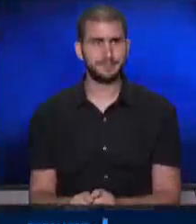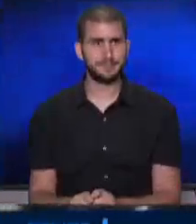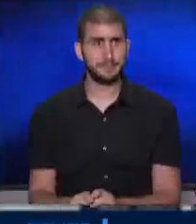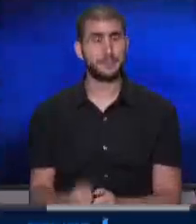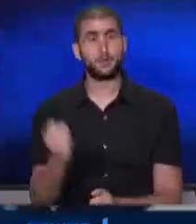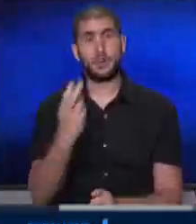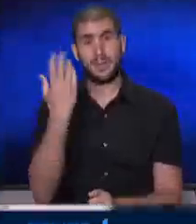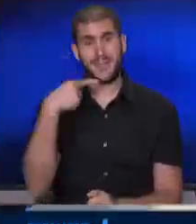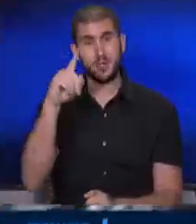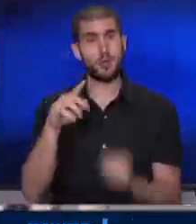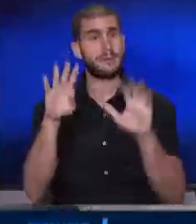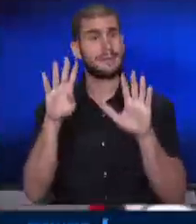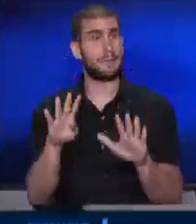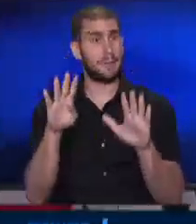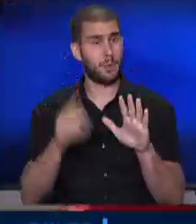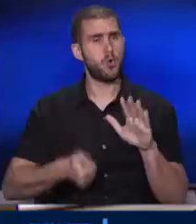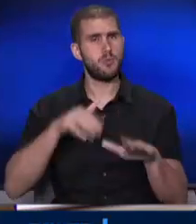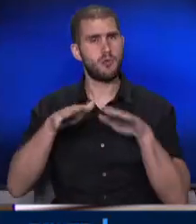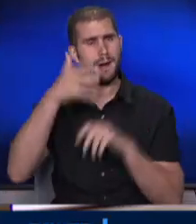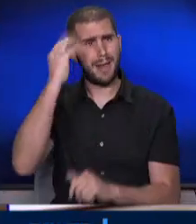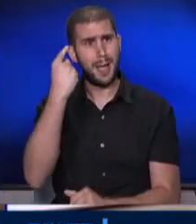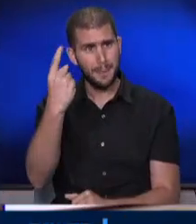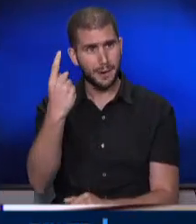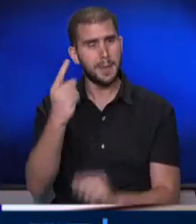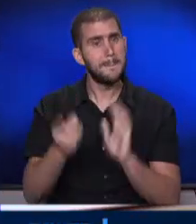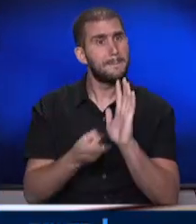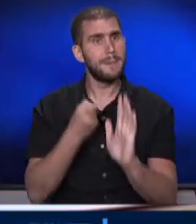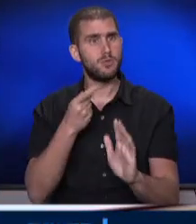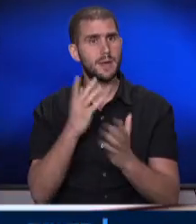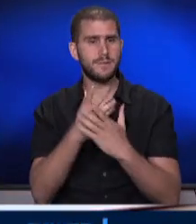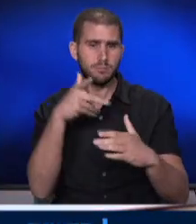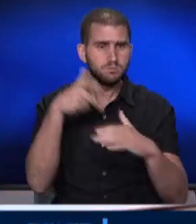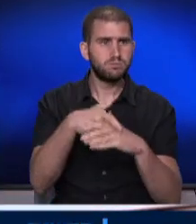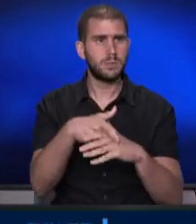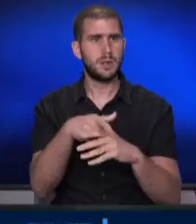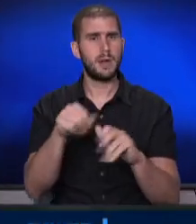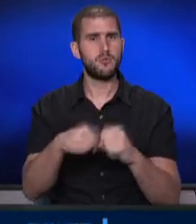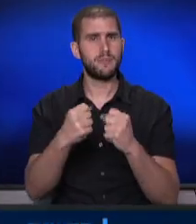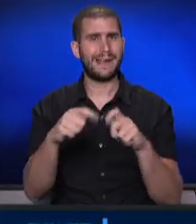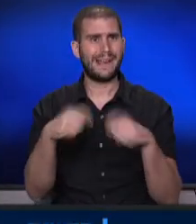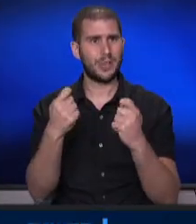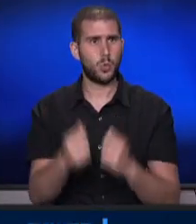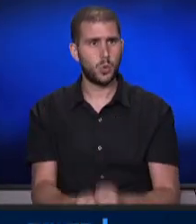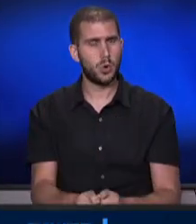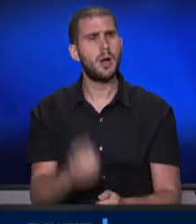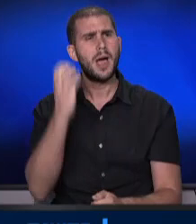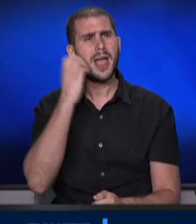שבועיים לפני 1 בספטמבר, וראש הממשלה יאיר לפיד נכנס בפעם הראשונה לעובי הקורה במשבר החינוך.